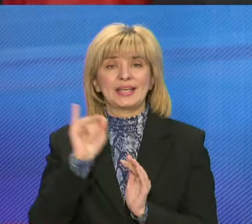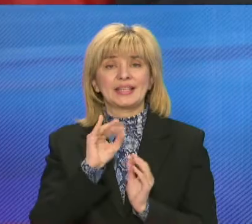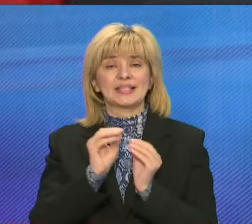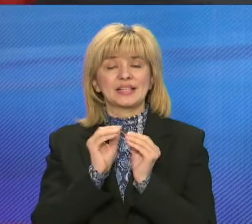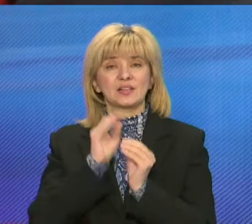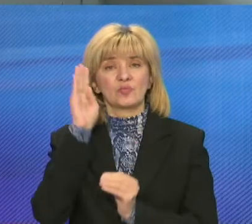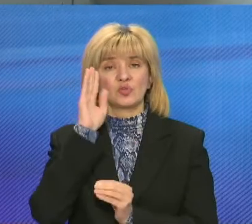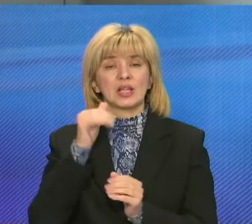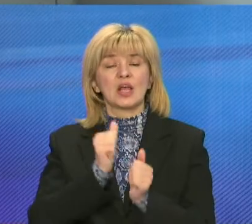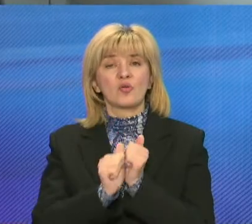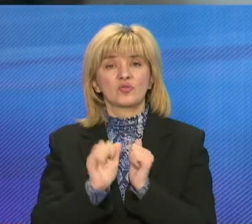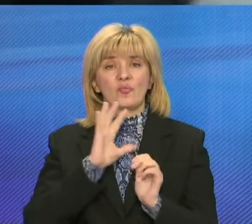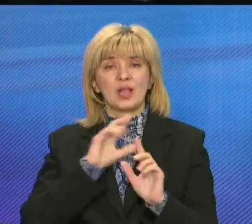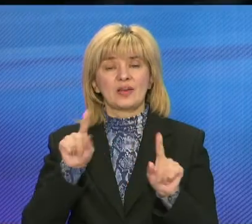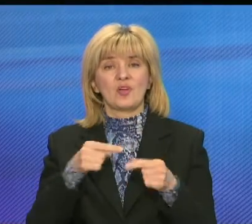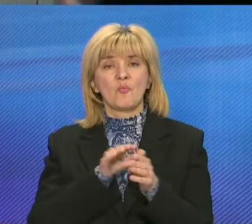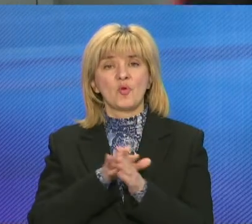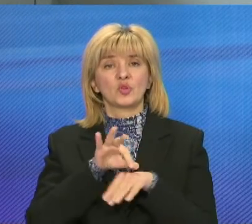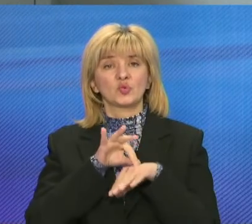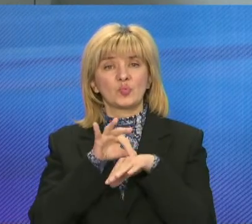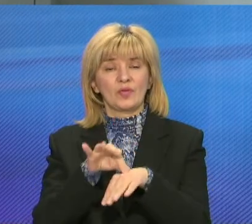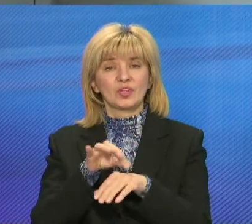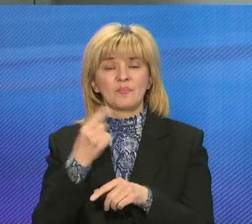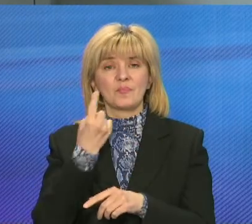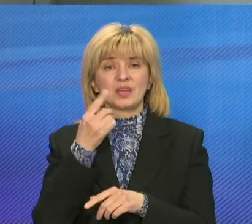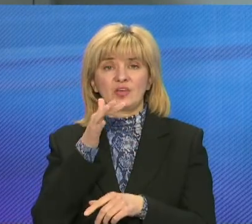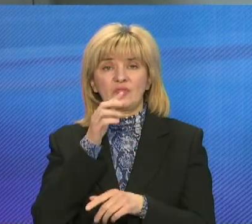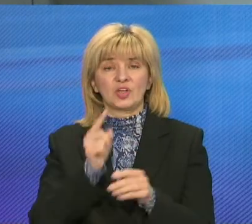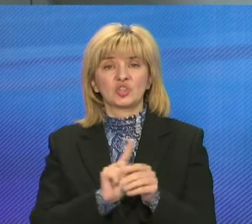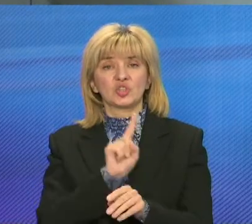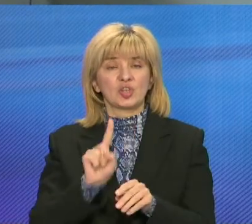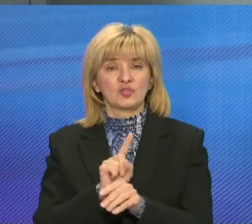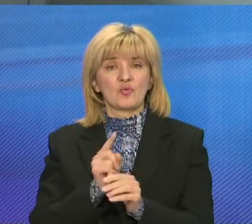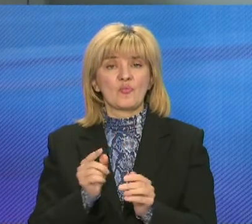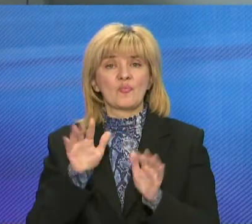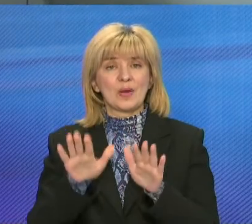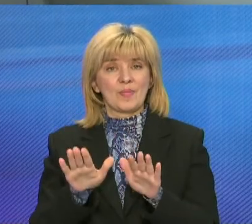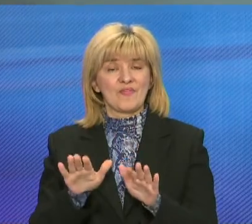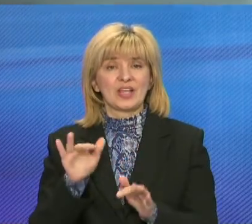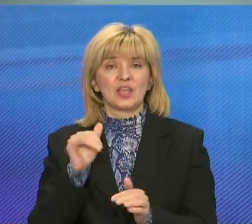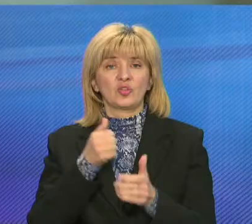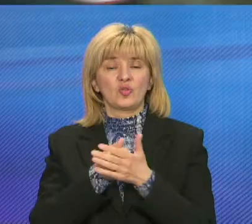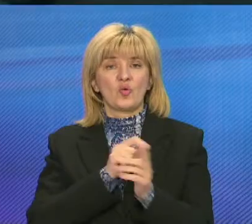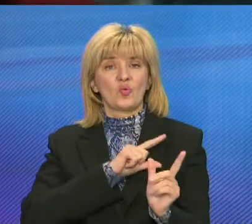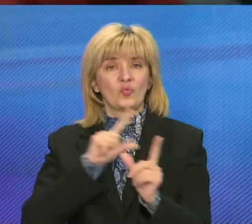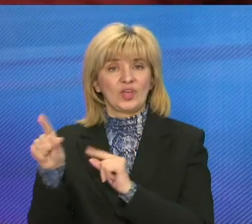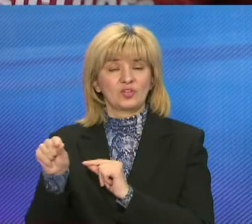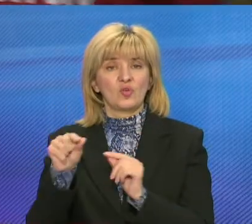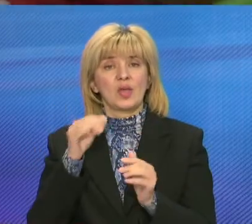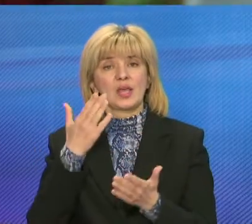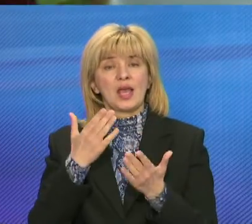кожнага было арганізавана поўнае суправаджэнне з першай гадзіны прыбывання да выезду або пры жаданні да ўладкавання ў